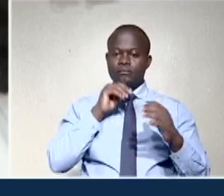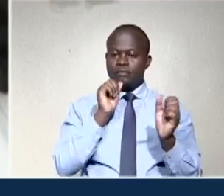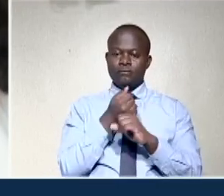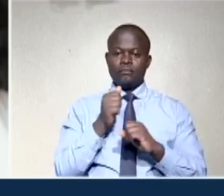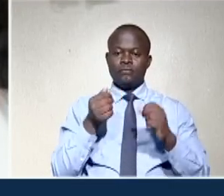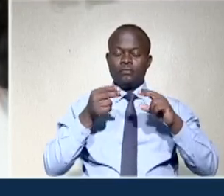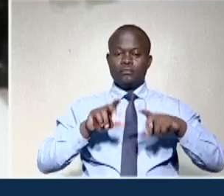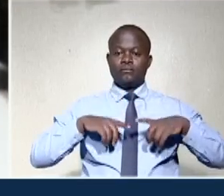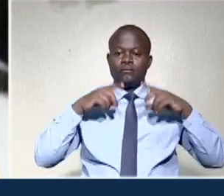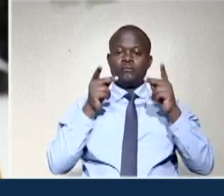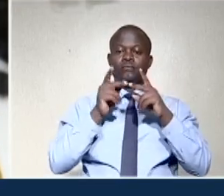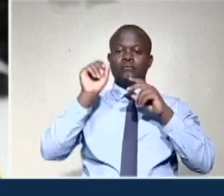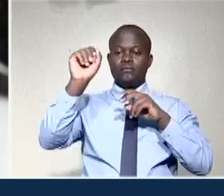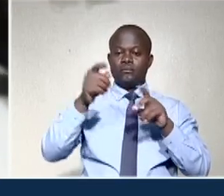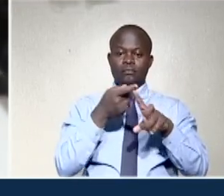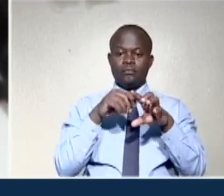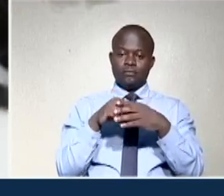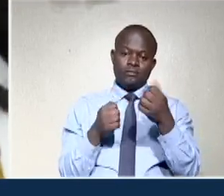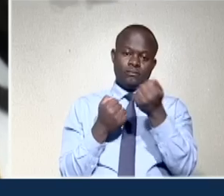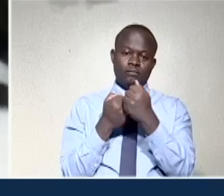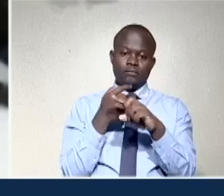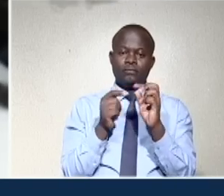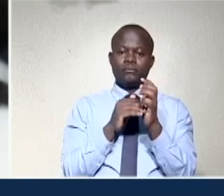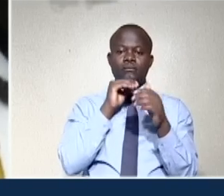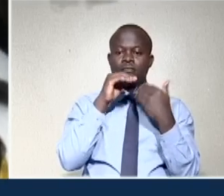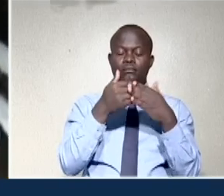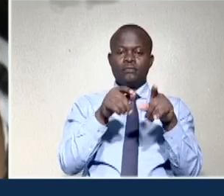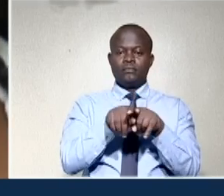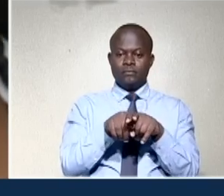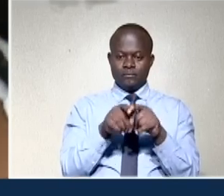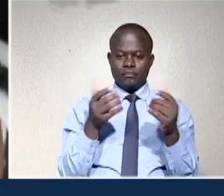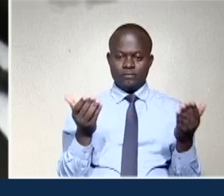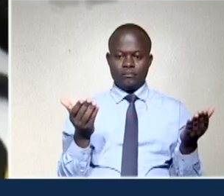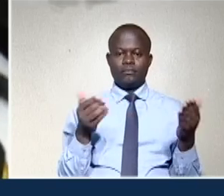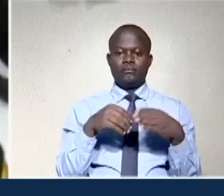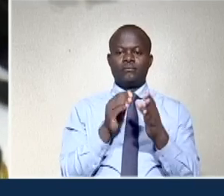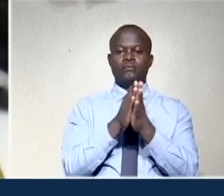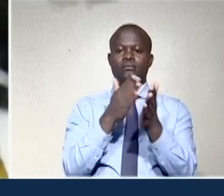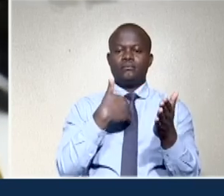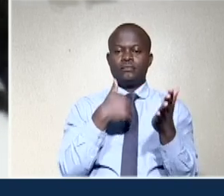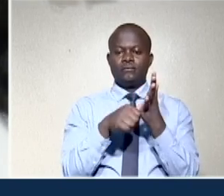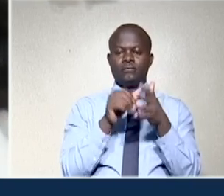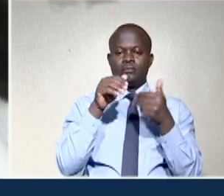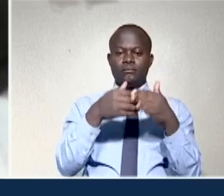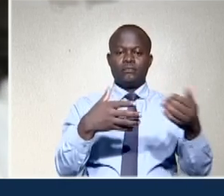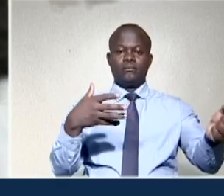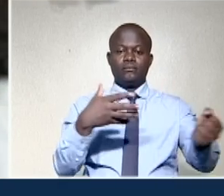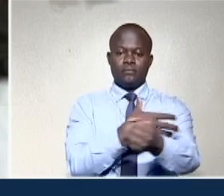kure yaho yakura ubutabazi ariko siko bimeze muri rusange dufite ikibazo